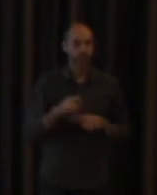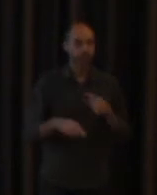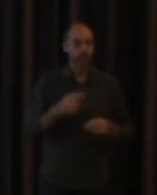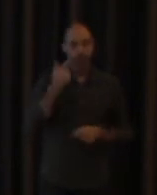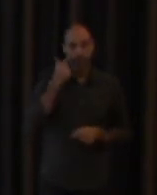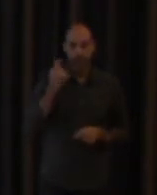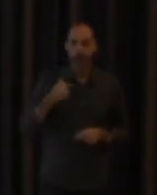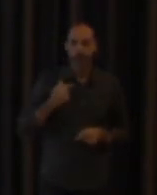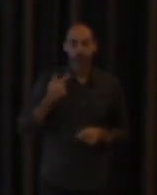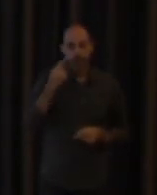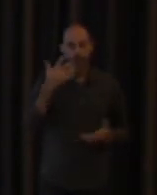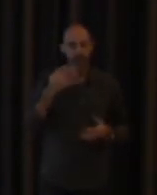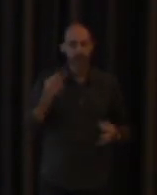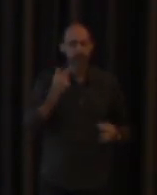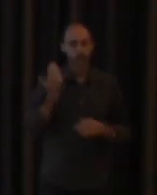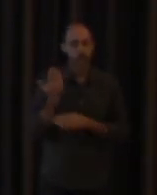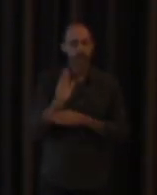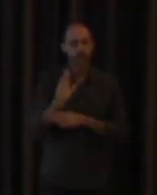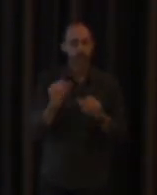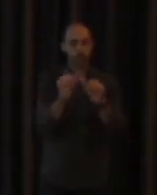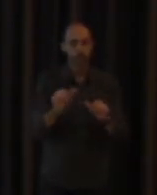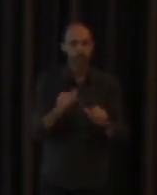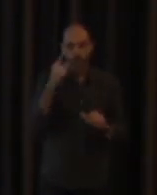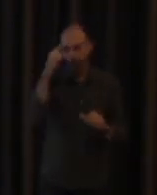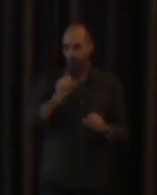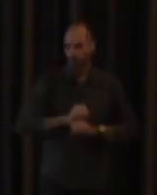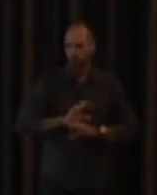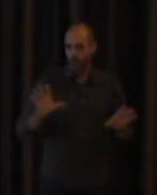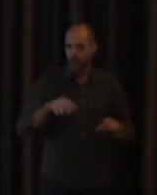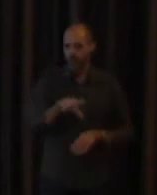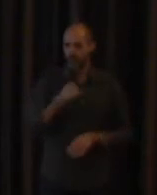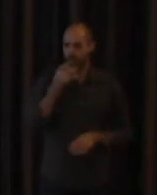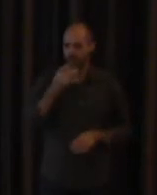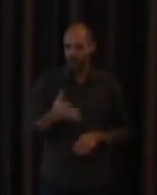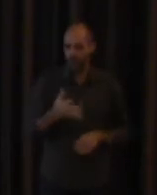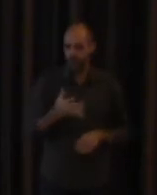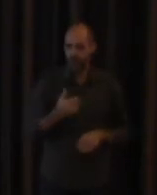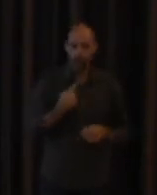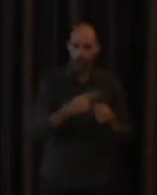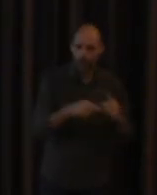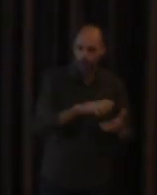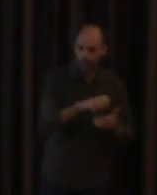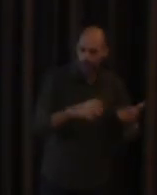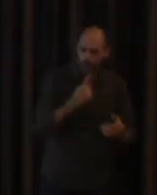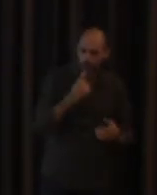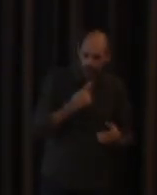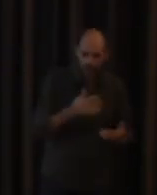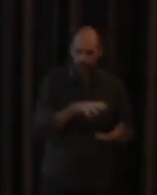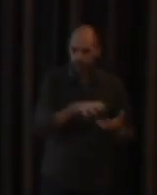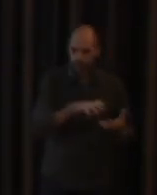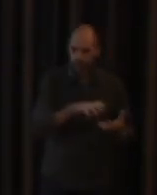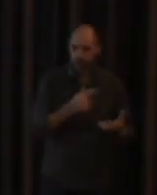una virtut que és presentar d'una manera que és clara i comprensible fenòmens que en realitat són molt complexos, perquè la llengua és molt